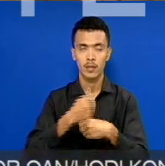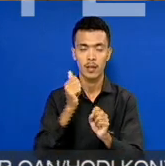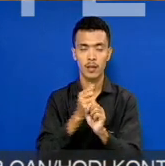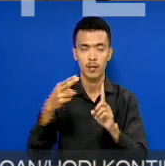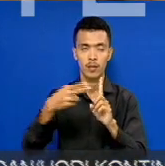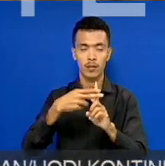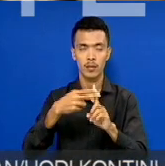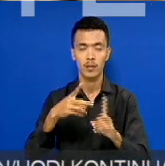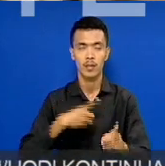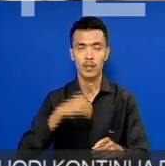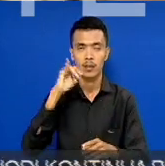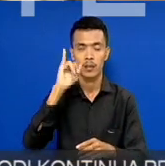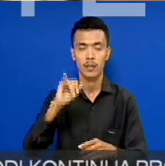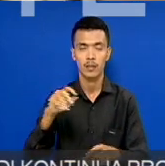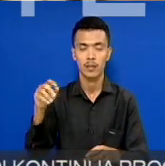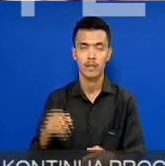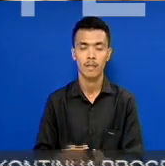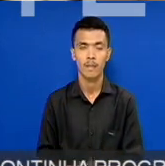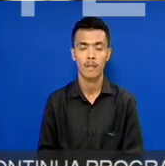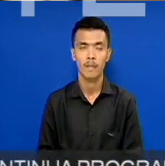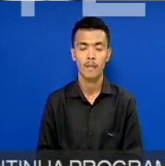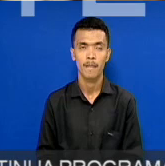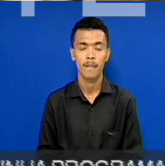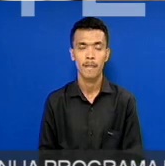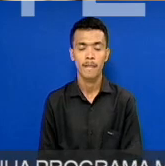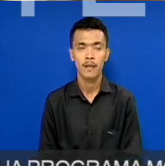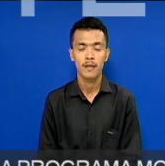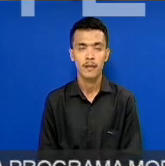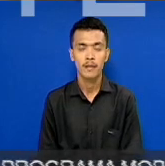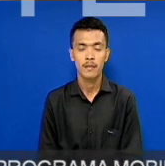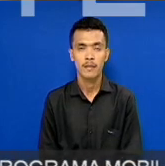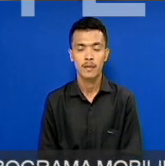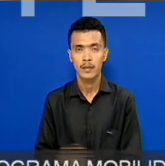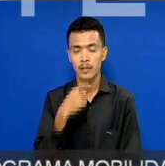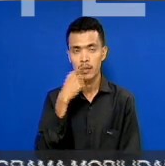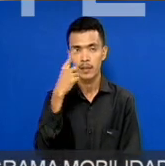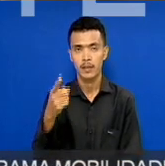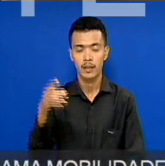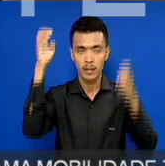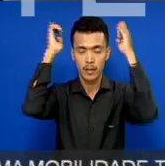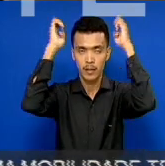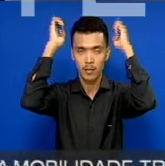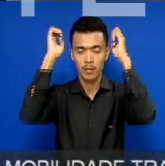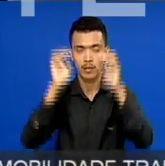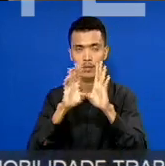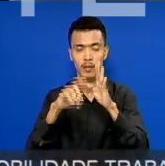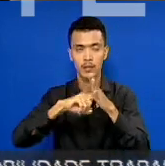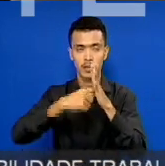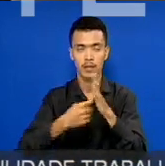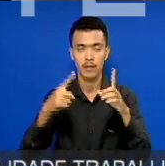Hotel Timor-Leste, Dili e a fim de semana. Amar Zid Zing Zarzid Zing afirma, educação Makassar para o futuro